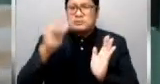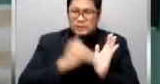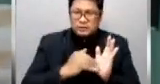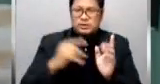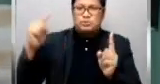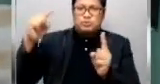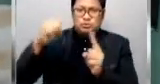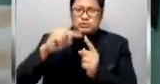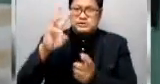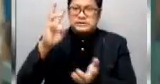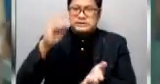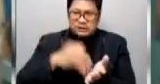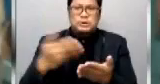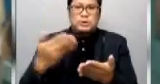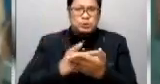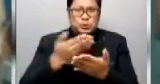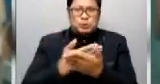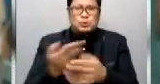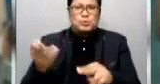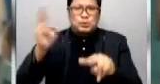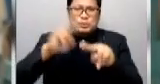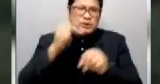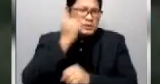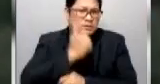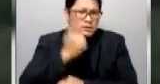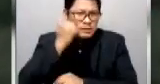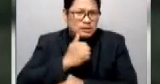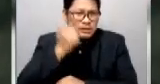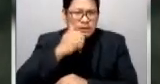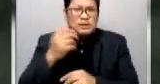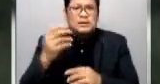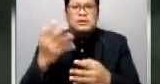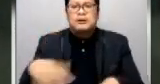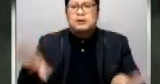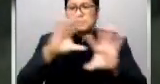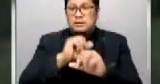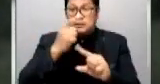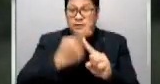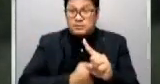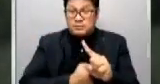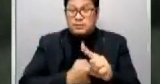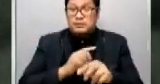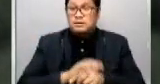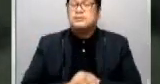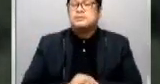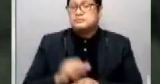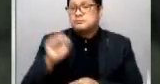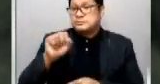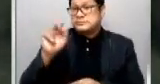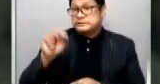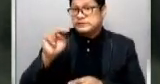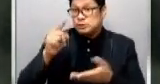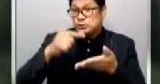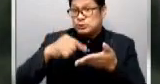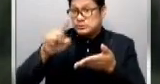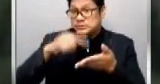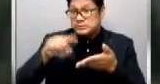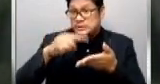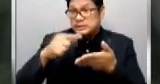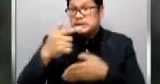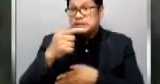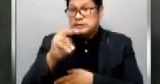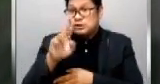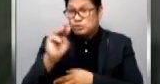ang maitatala kada araw sa pagtatapos ng buwan. At bagamat kailangan pa raw itong kumpirmahin ng genome sequencing, sabi ng